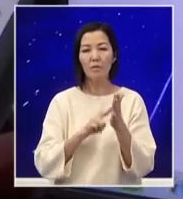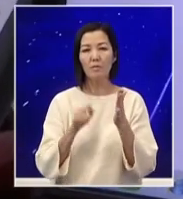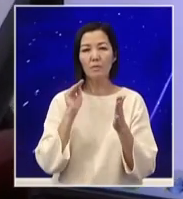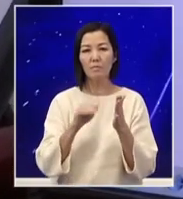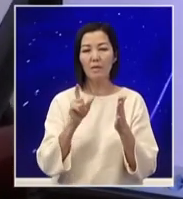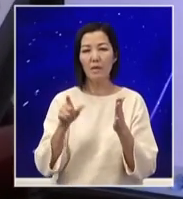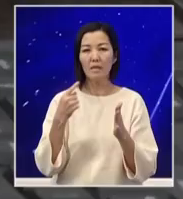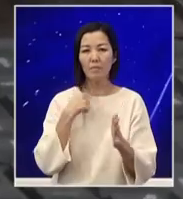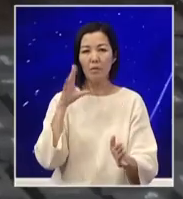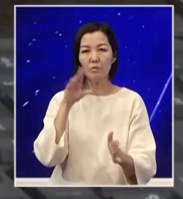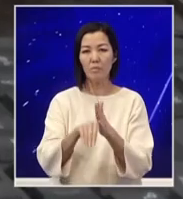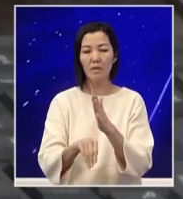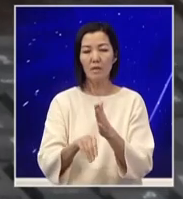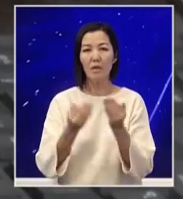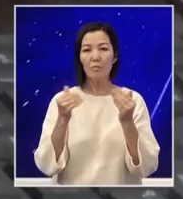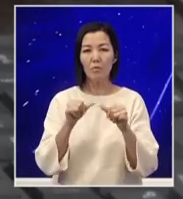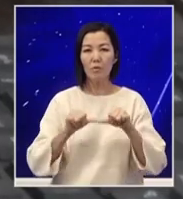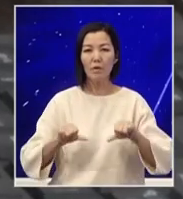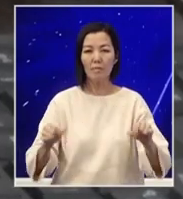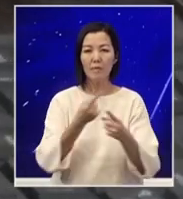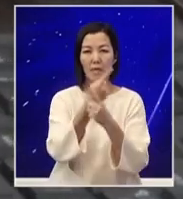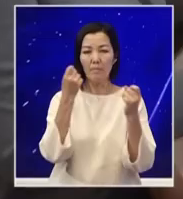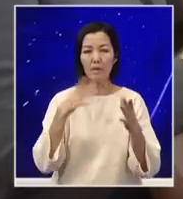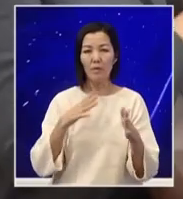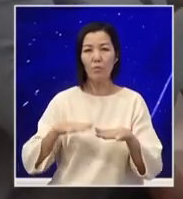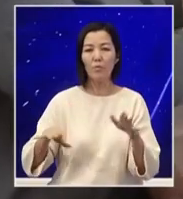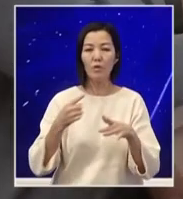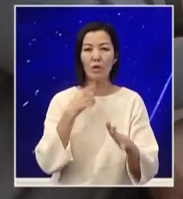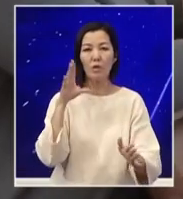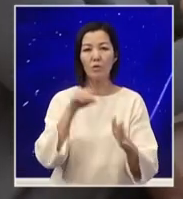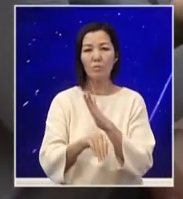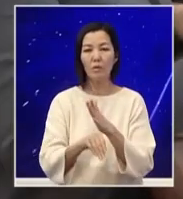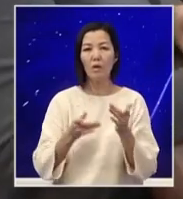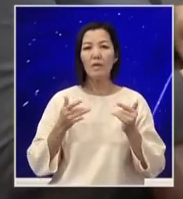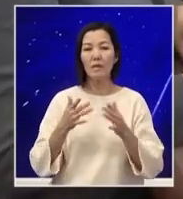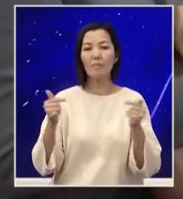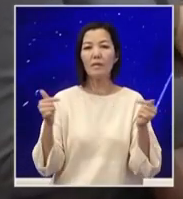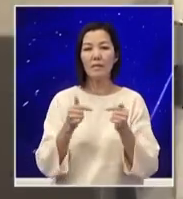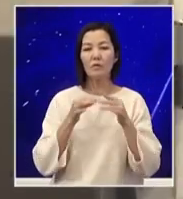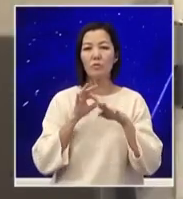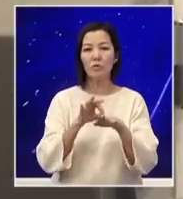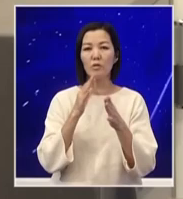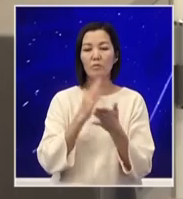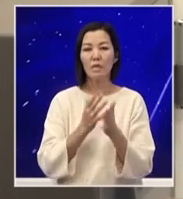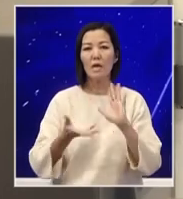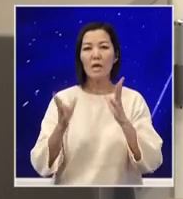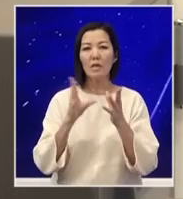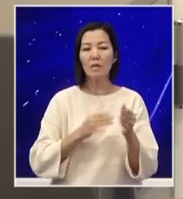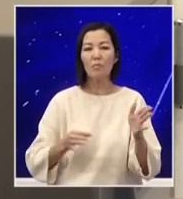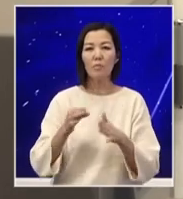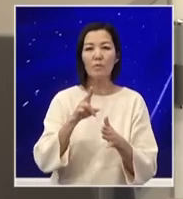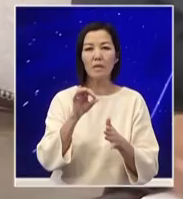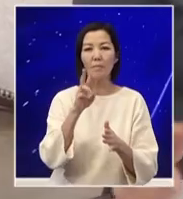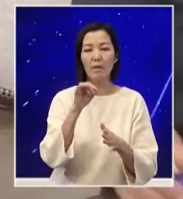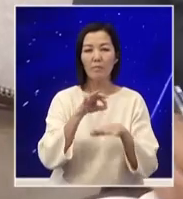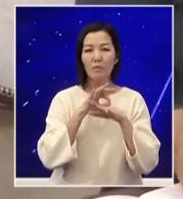жуық адам дауыс берген. Комиссия мүшелерінің ақпарынша өңірде дауыс беру процесі талапқа сәйкес жүргізілуде. Жалпы облыстағы праймериздің